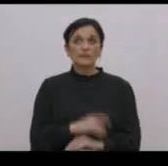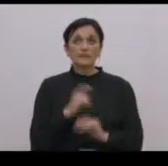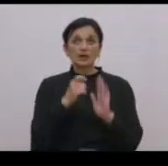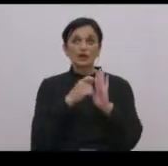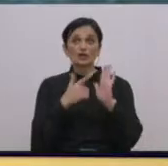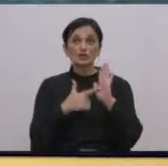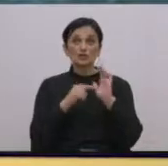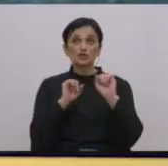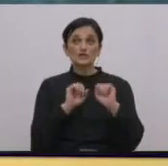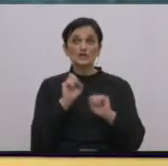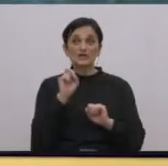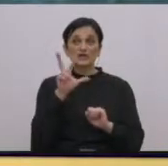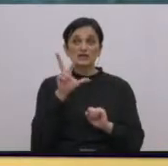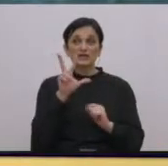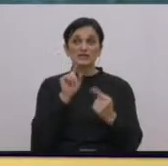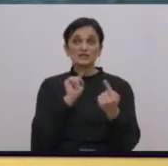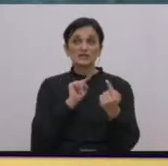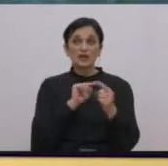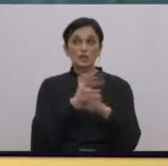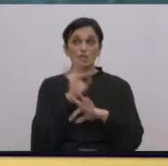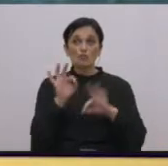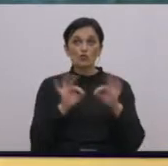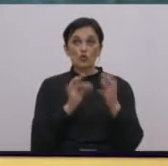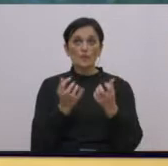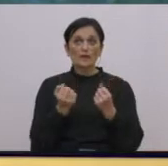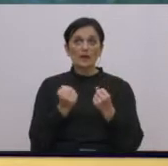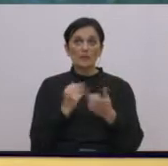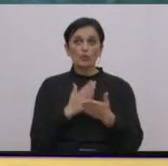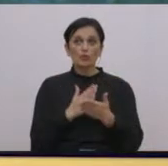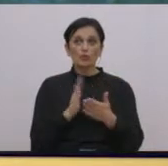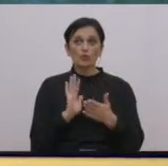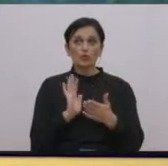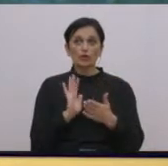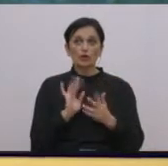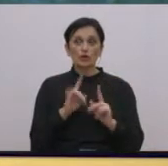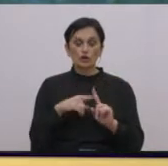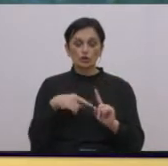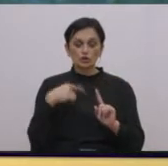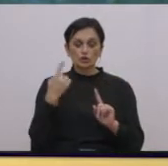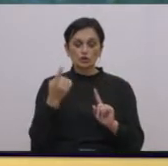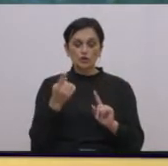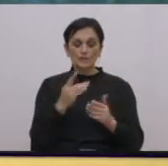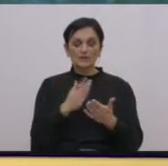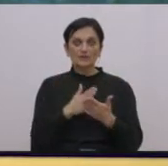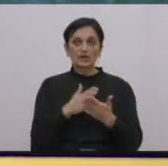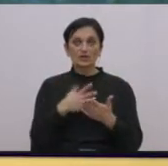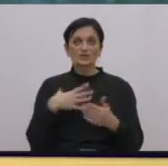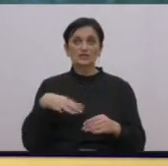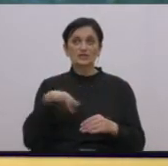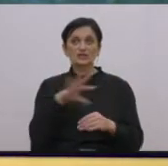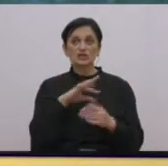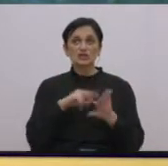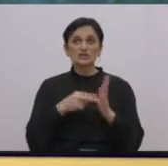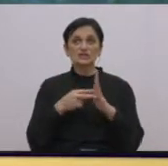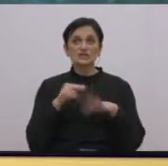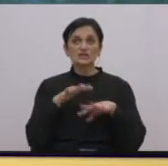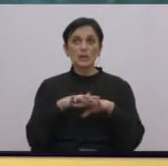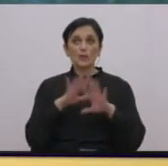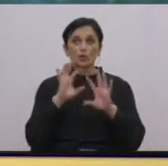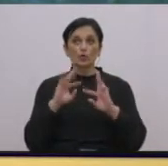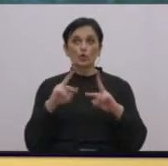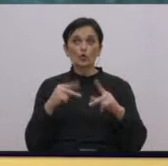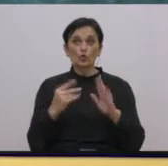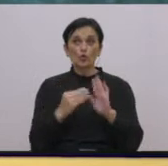Შვიდმეტი მომხრე, ცამეტი წინააღმდეგი პროექტი მიღებული არ არის. Შემდეგ გახლავთ საქართველოს საბიუჯეტო კოდექსში